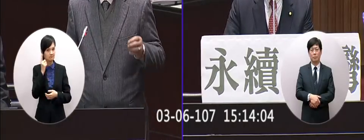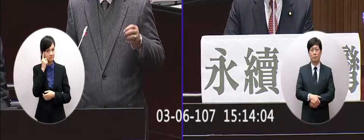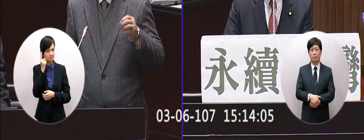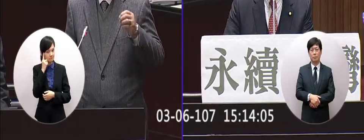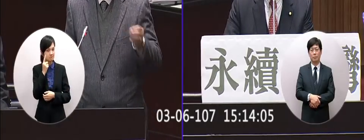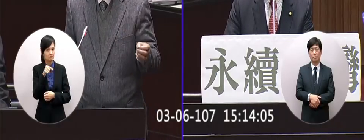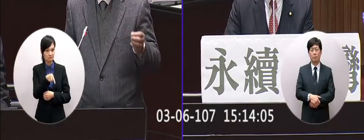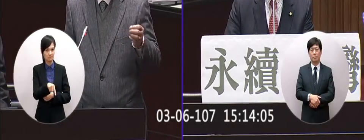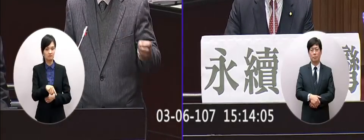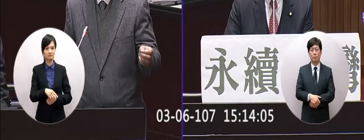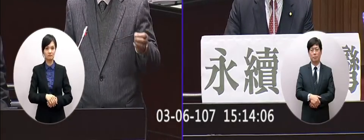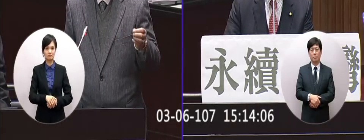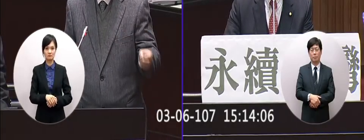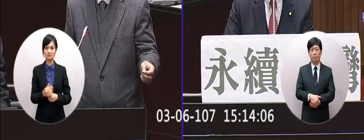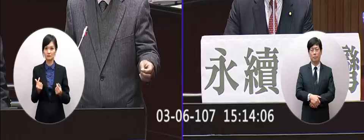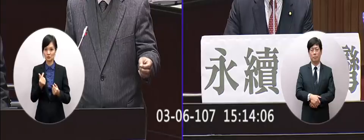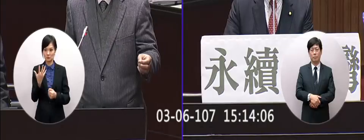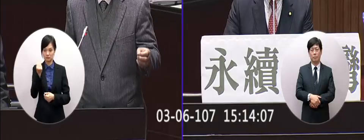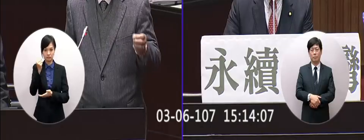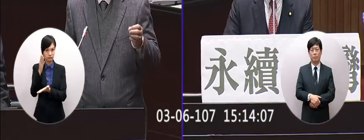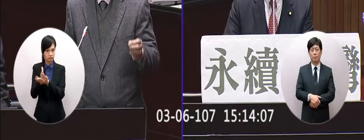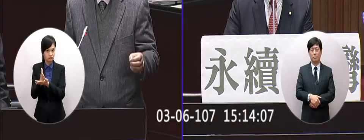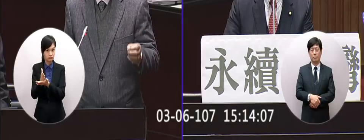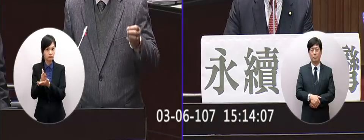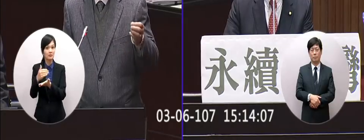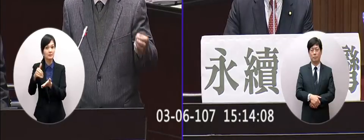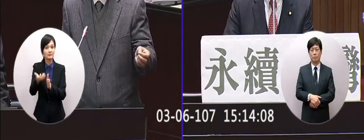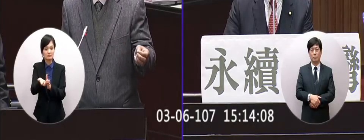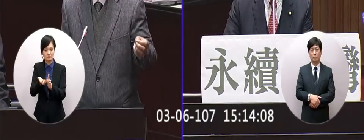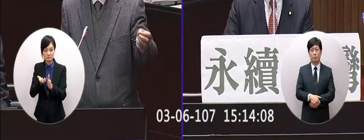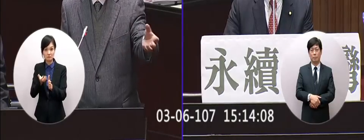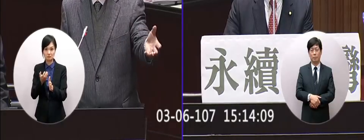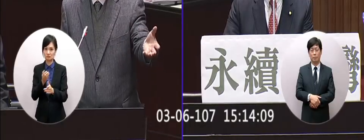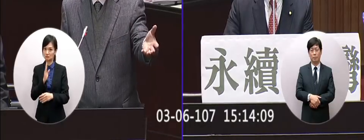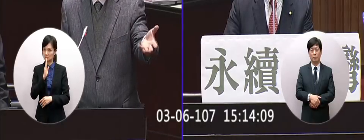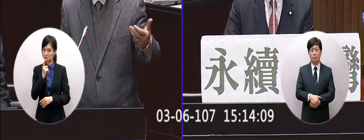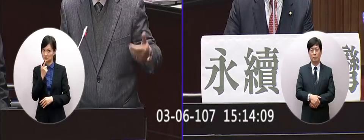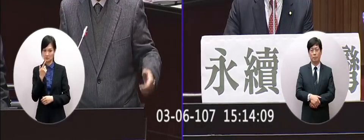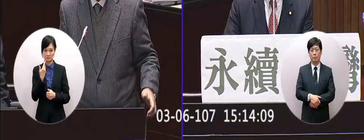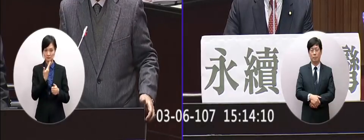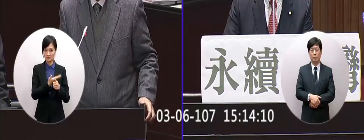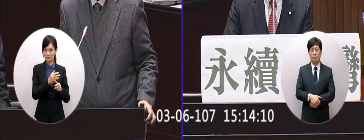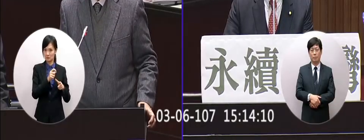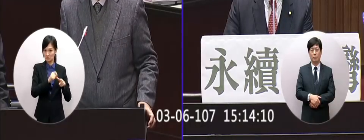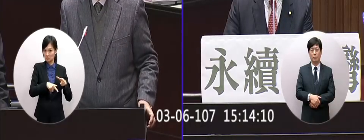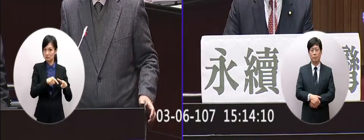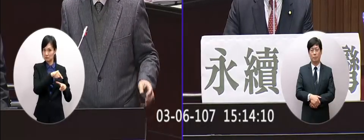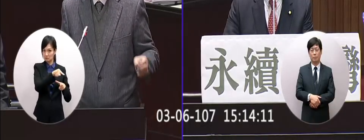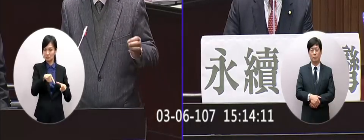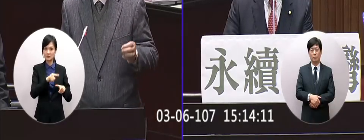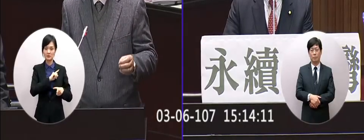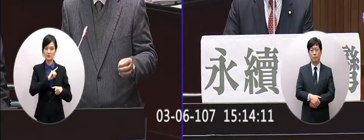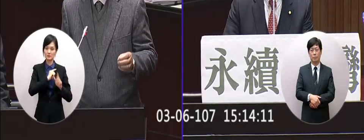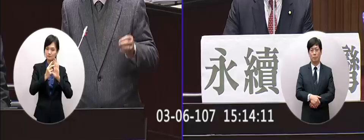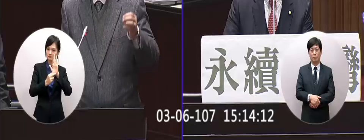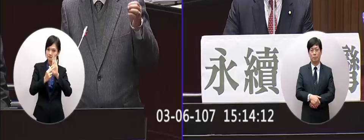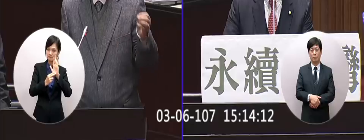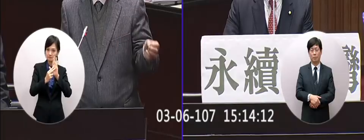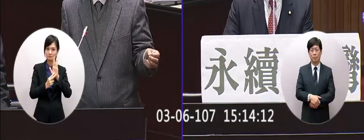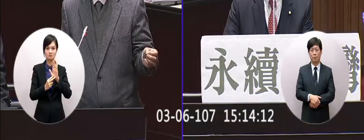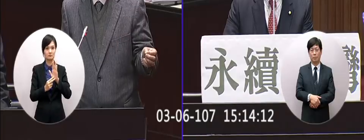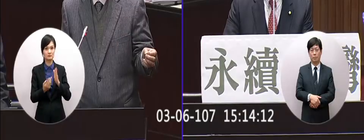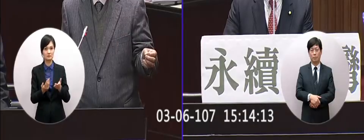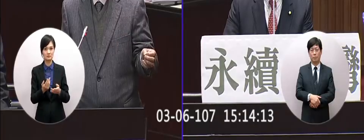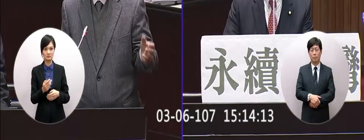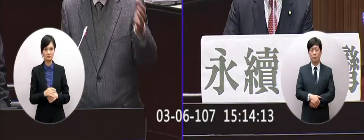在此次停权之前，是不是应该要给这个业者来陈述，或者是包括说不要一